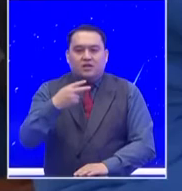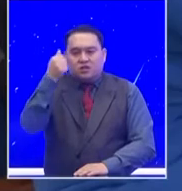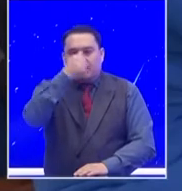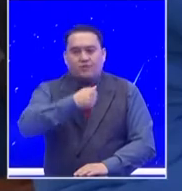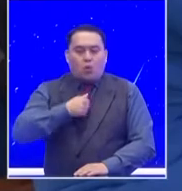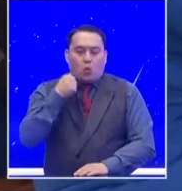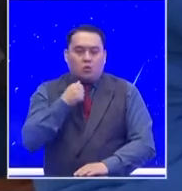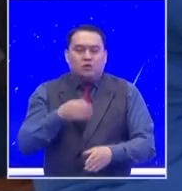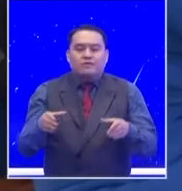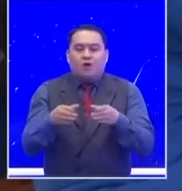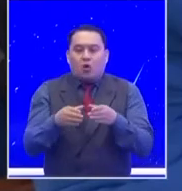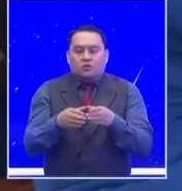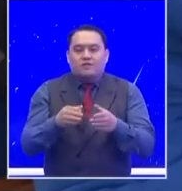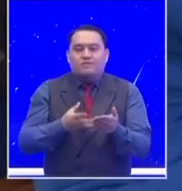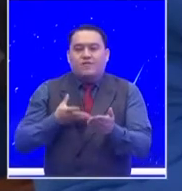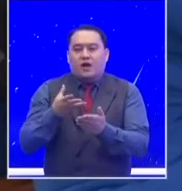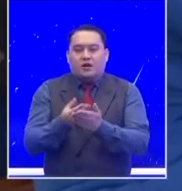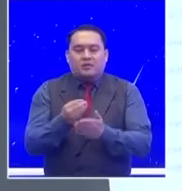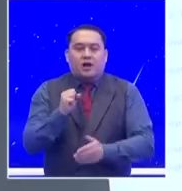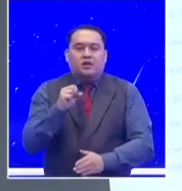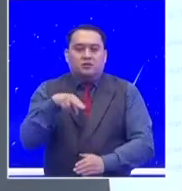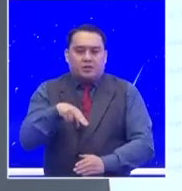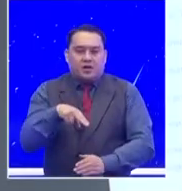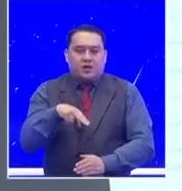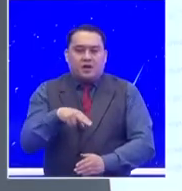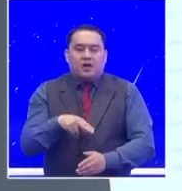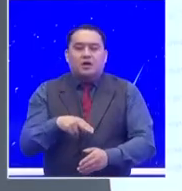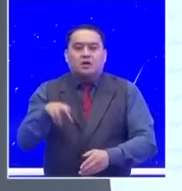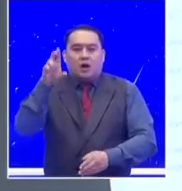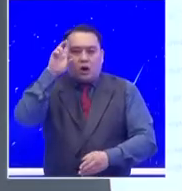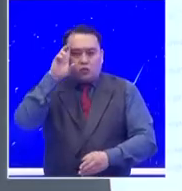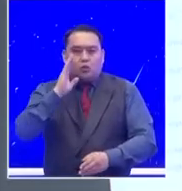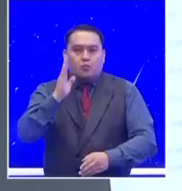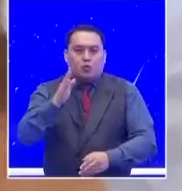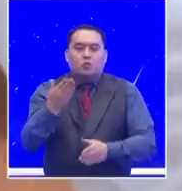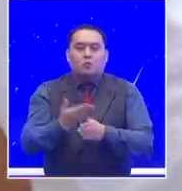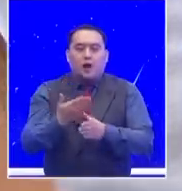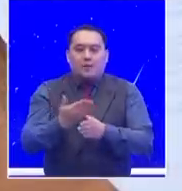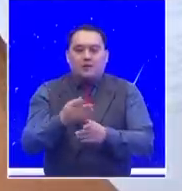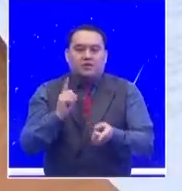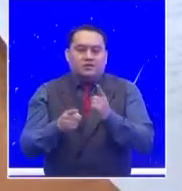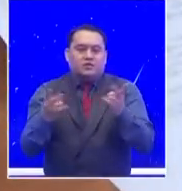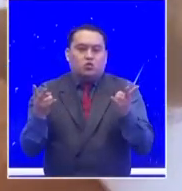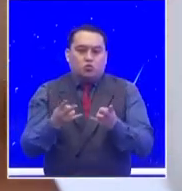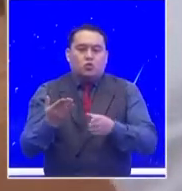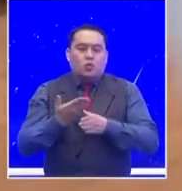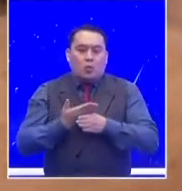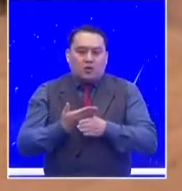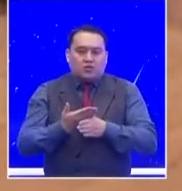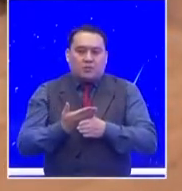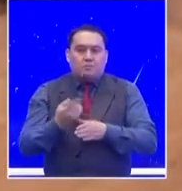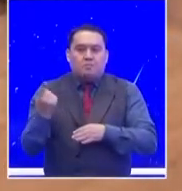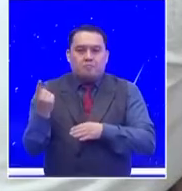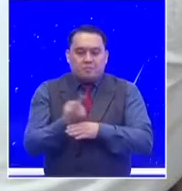года скорректирован механизм выплаты АСП. Его основной принцип – государство будет помогать тем, кто действительно нуждается в помощи. В первую